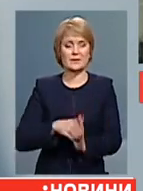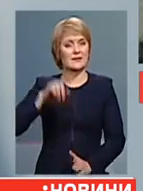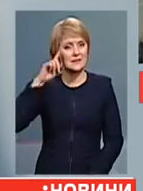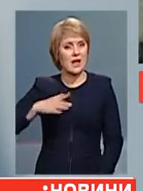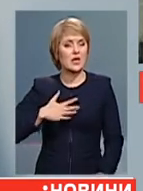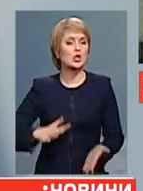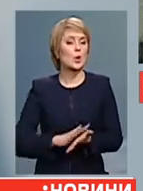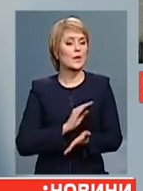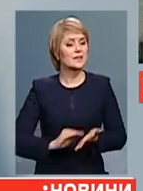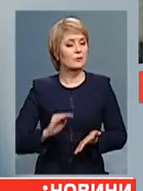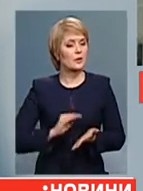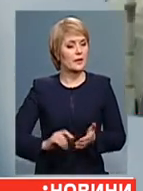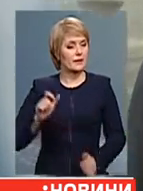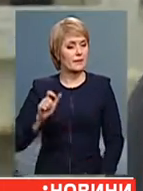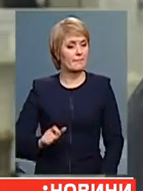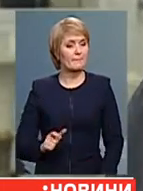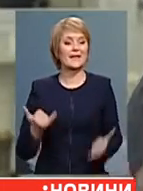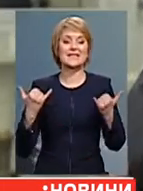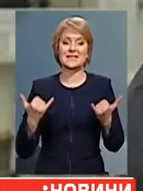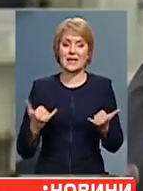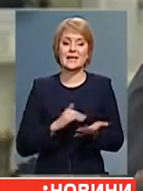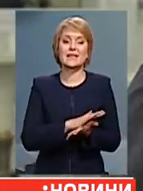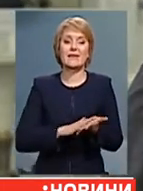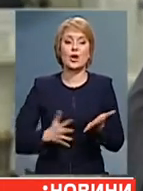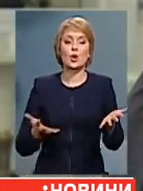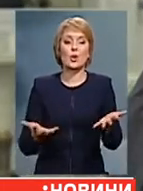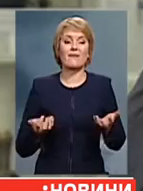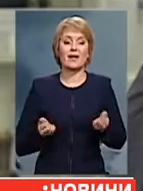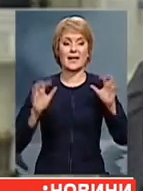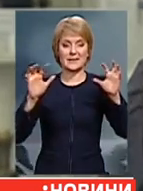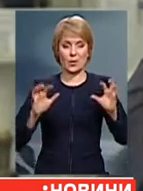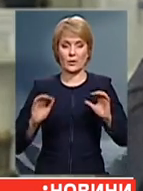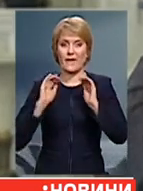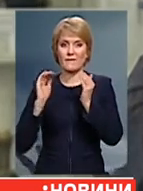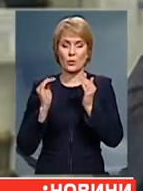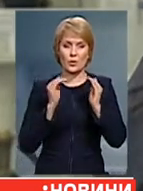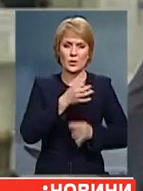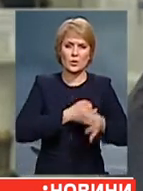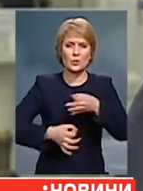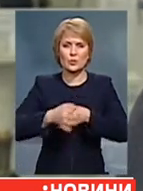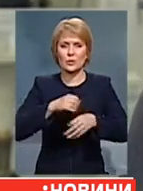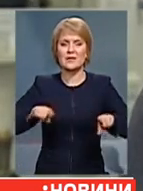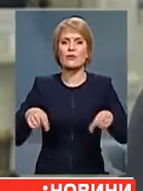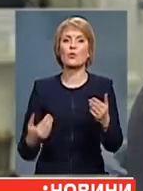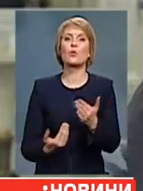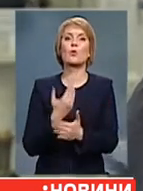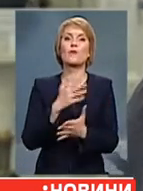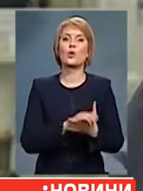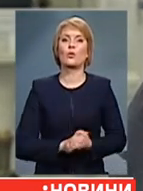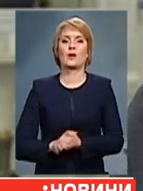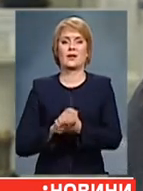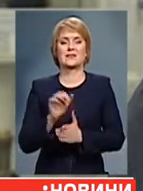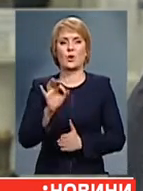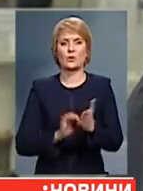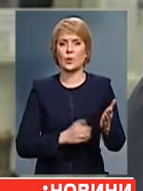Олесю, розказуй. Сашо, зараз тривають ухвалення законів, а тут у кулуарах точаться дискусії навколо створення нової коаліції. Одразу